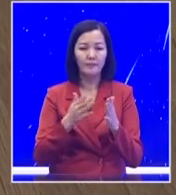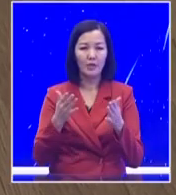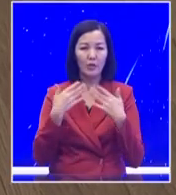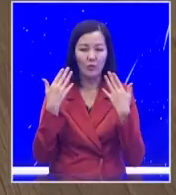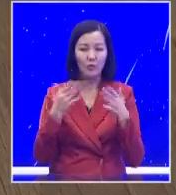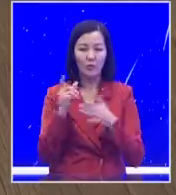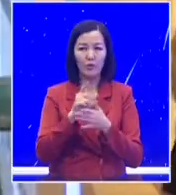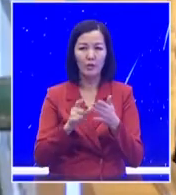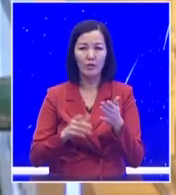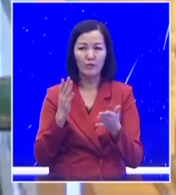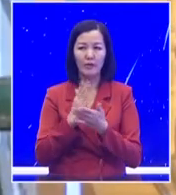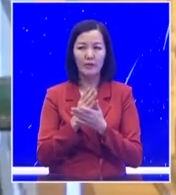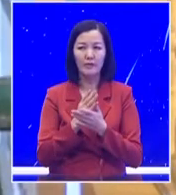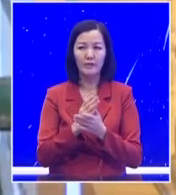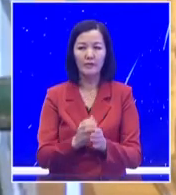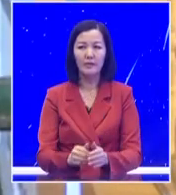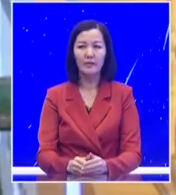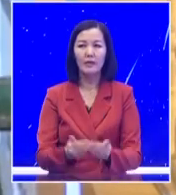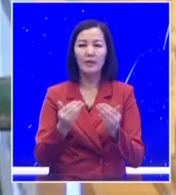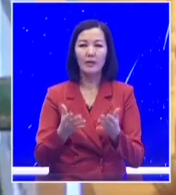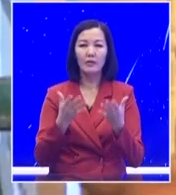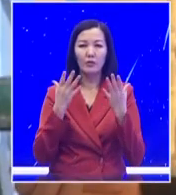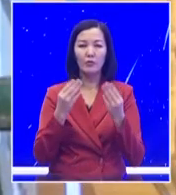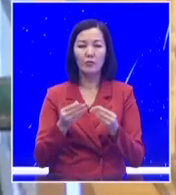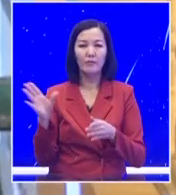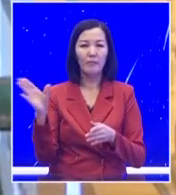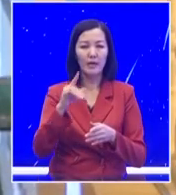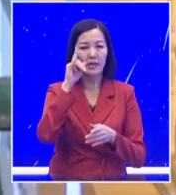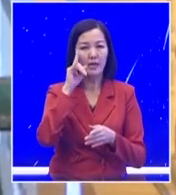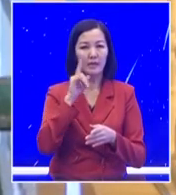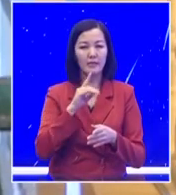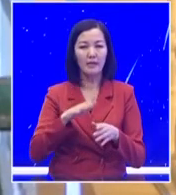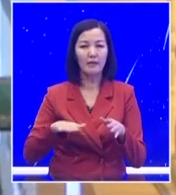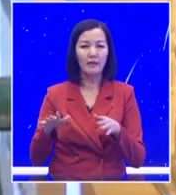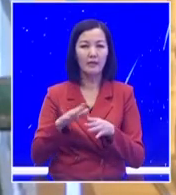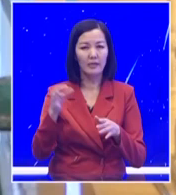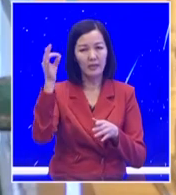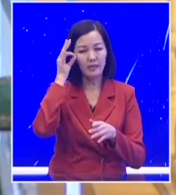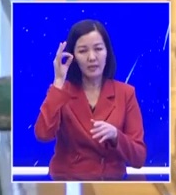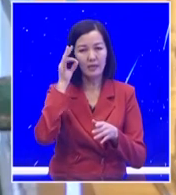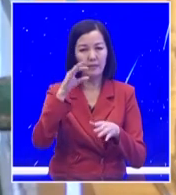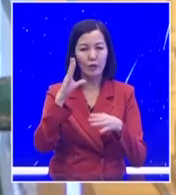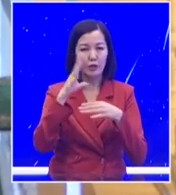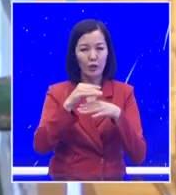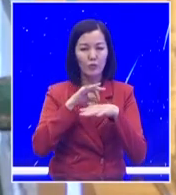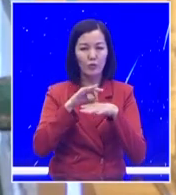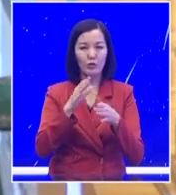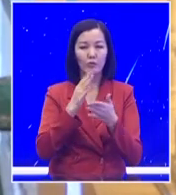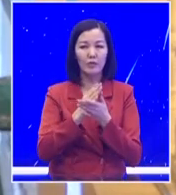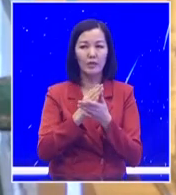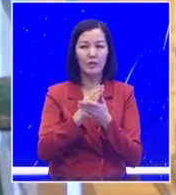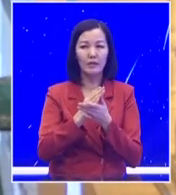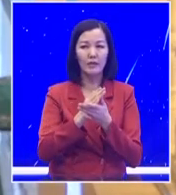түйінді өлең. Қазіргі осы уақытта бүкіл қазақ даласы Мұқағалиді еске алып, Мұқағалидің кештерін өткізіп жатыр. Бұл нені